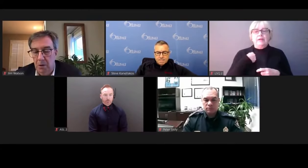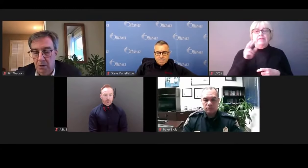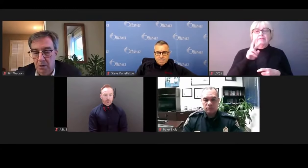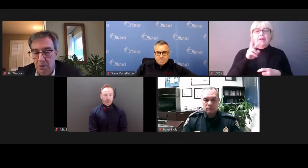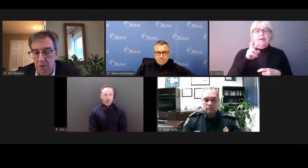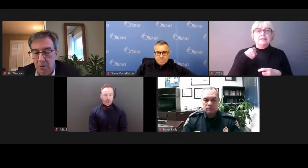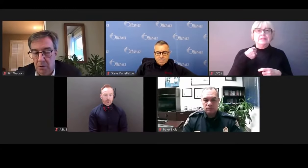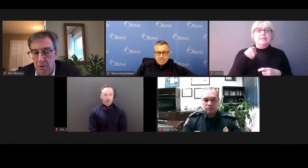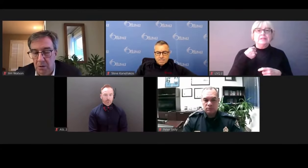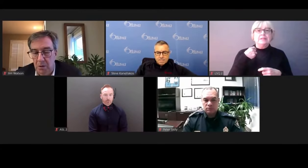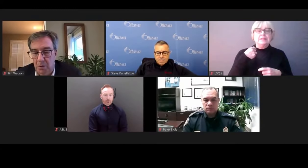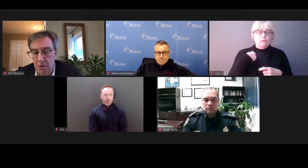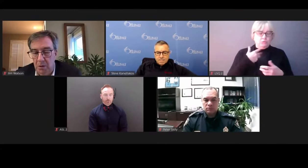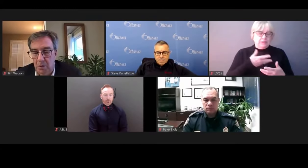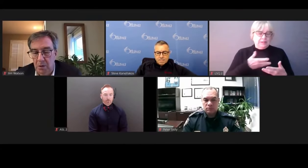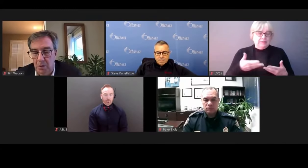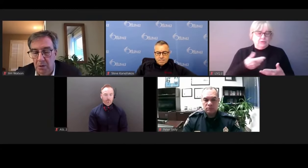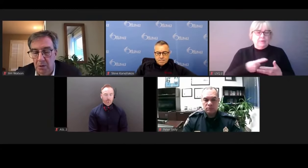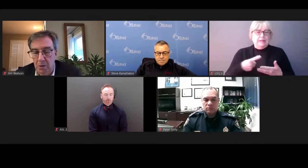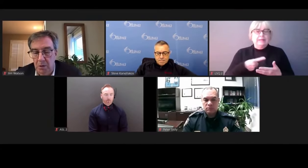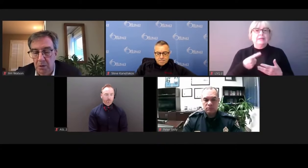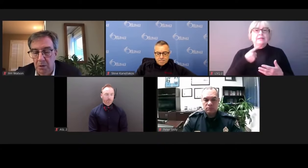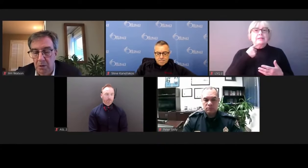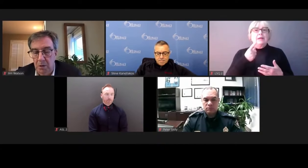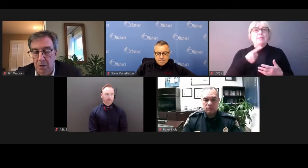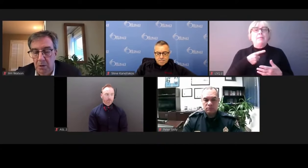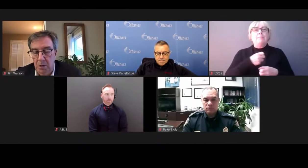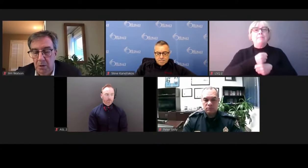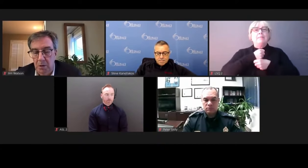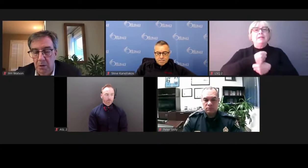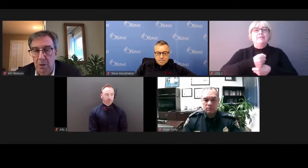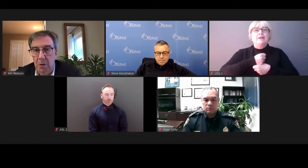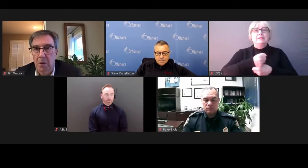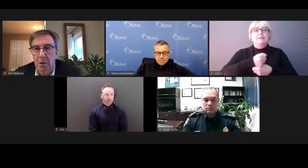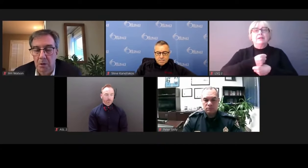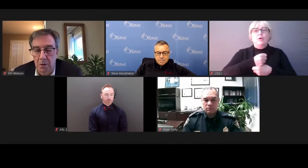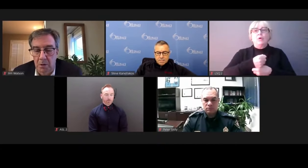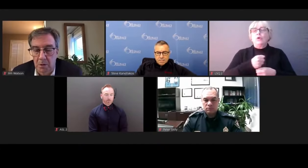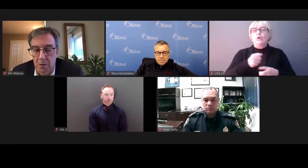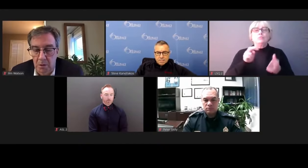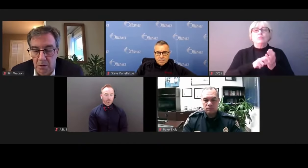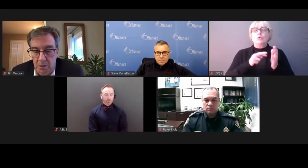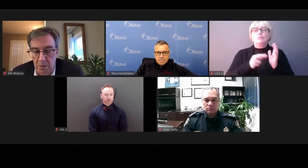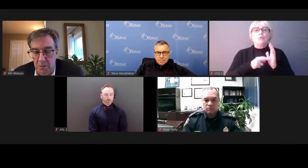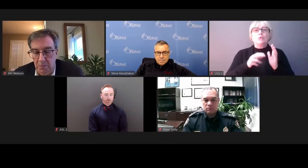tôt cette semaine que la manifestation ne devrait pas avoir d'impact